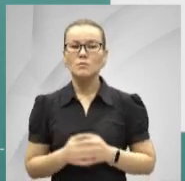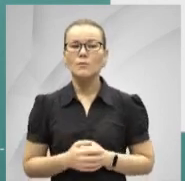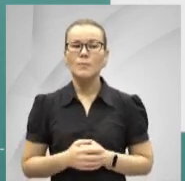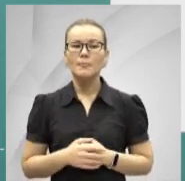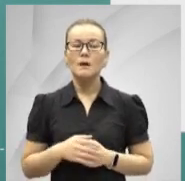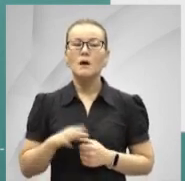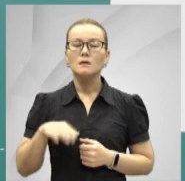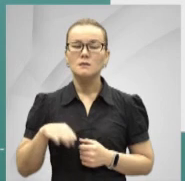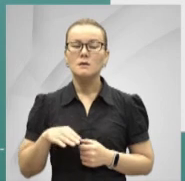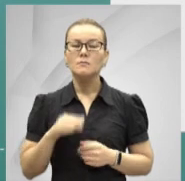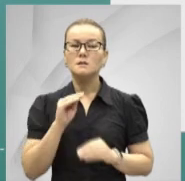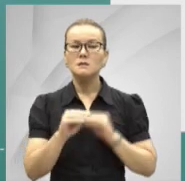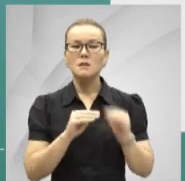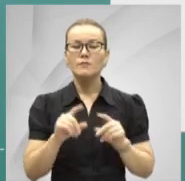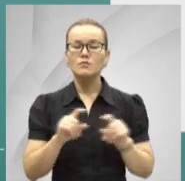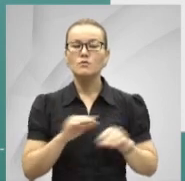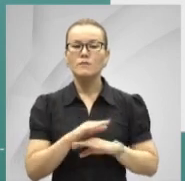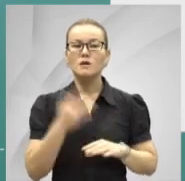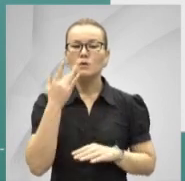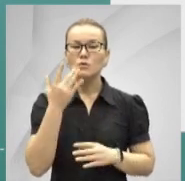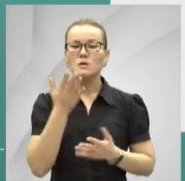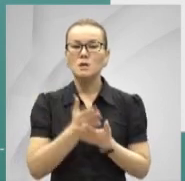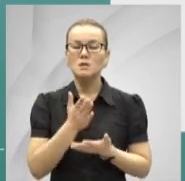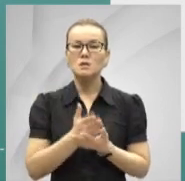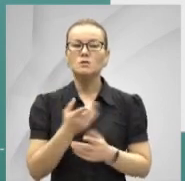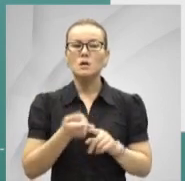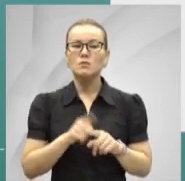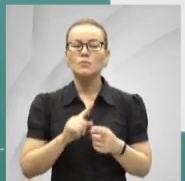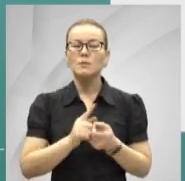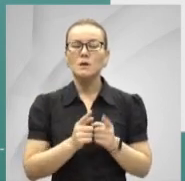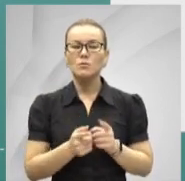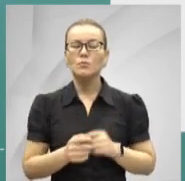Затем составить уравнение, которое содержит эту переменную.